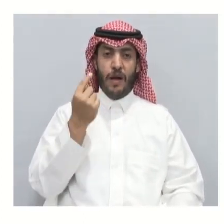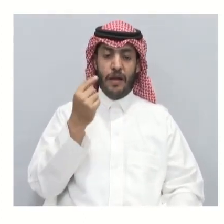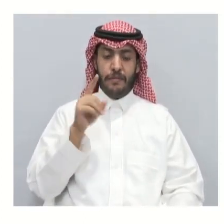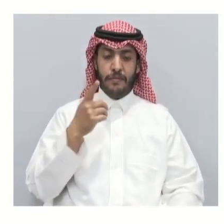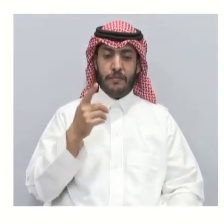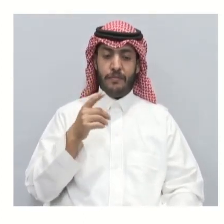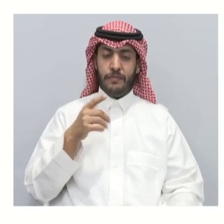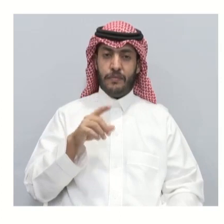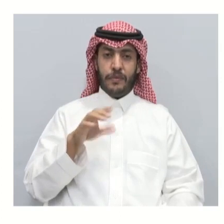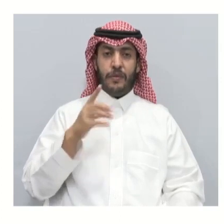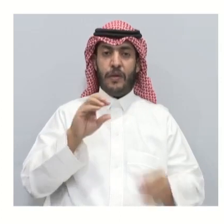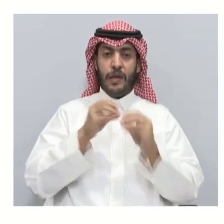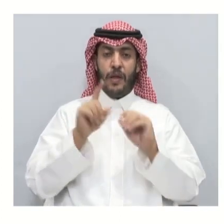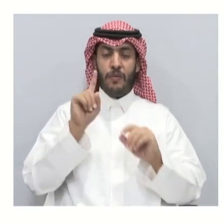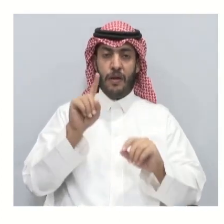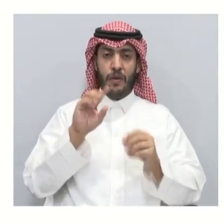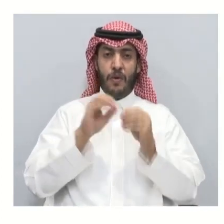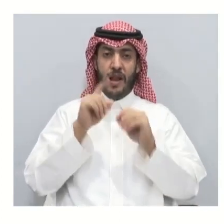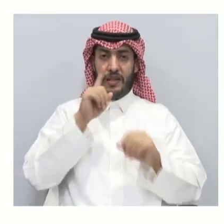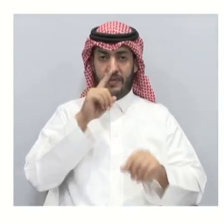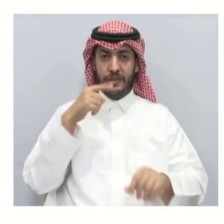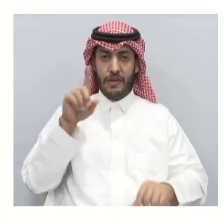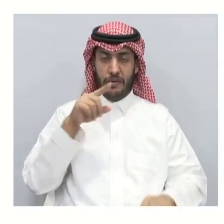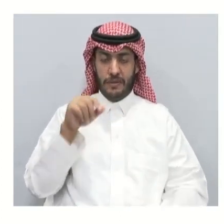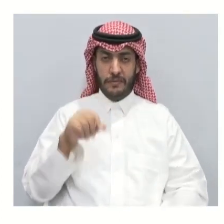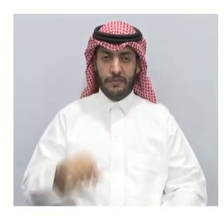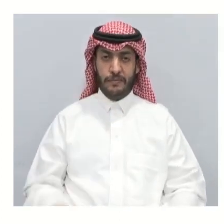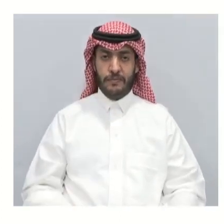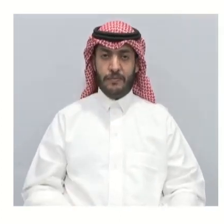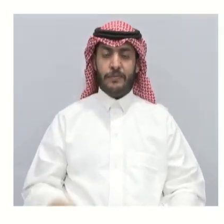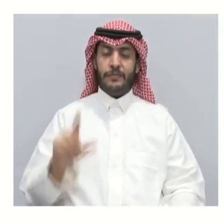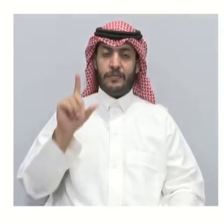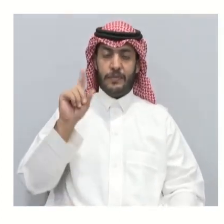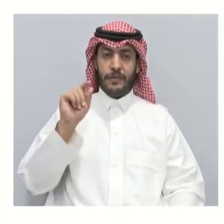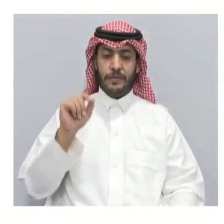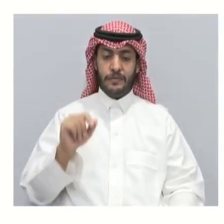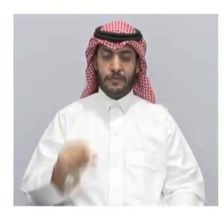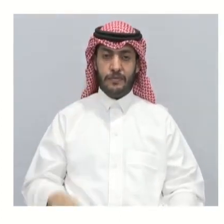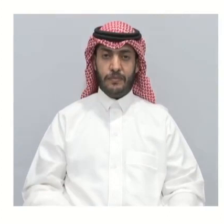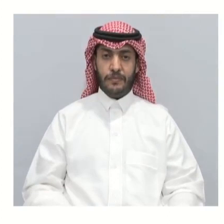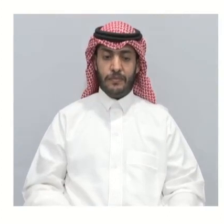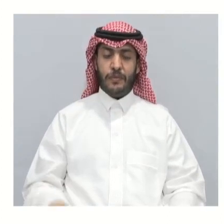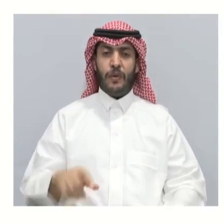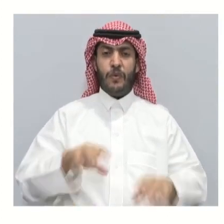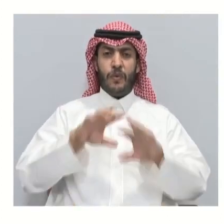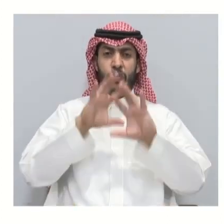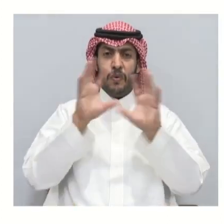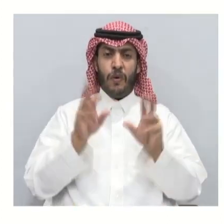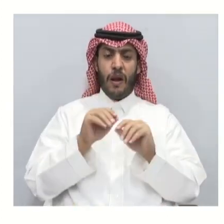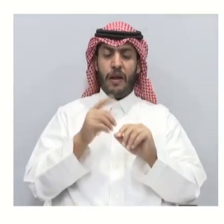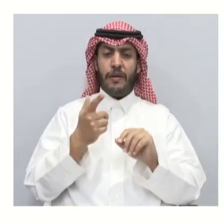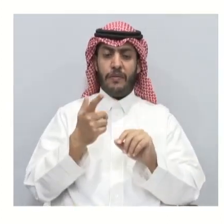الاصفر اذا لدينا قطعه واحده باللون الاصفر صح ولا لا يا مبدعين بارك الله فيكم طيب كم عدد جميع